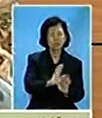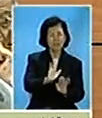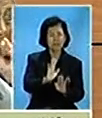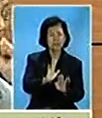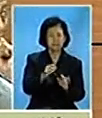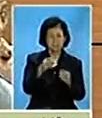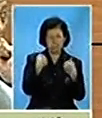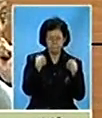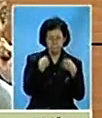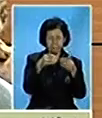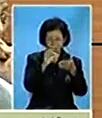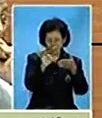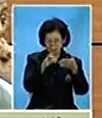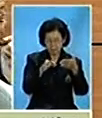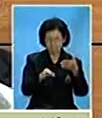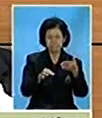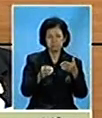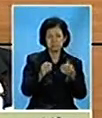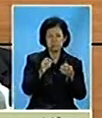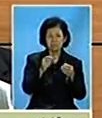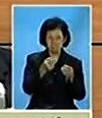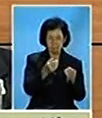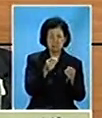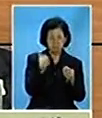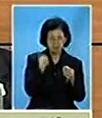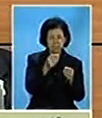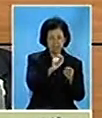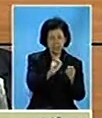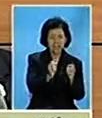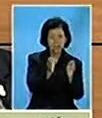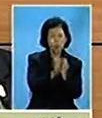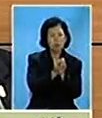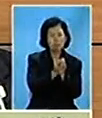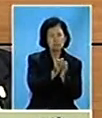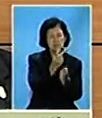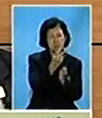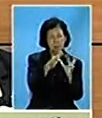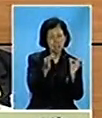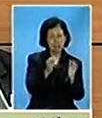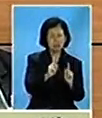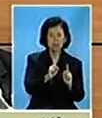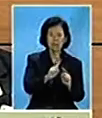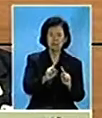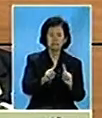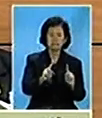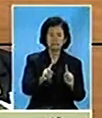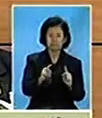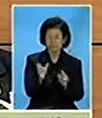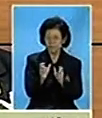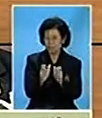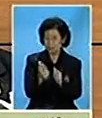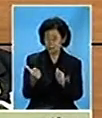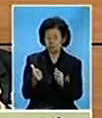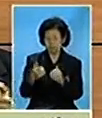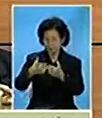ไม่สม่ำเสมอบางที่เขียนรวมกันว่าเรื่องนี้หมายถึง2เรื่องแต่ในบางจุดบอกว่าแยกเป็นลักษณะ